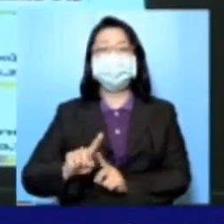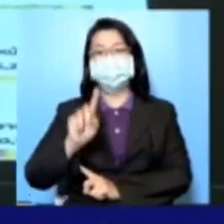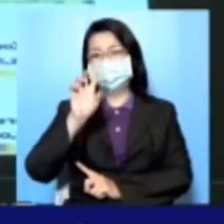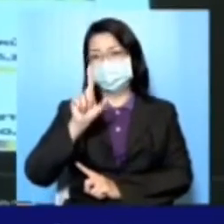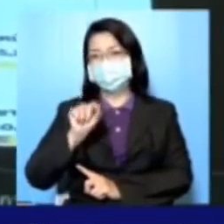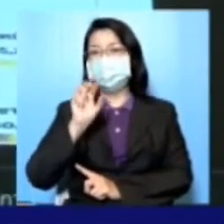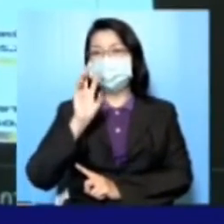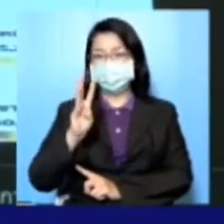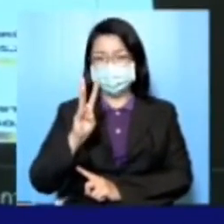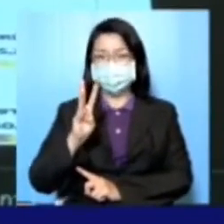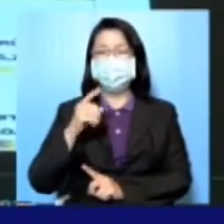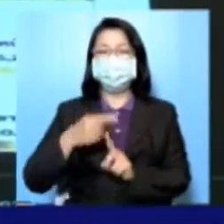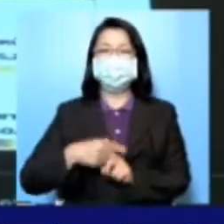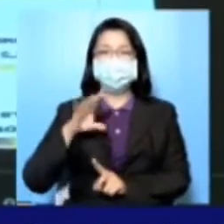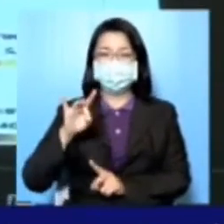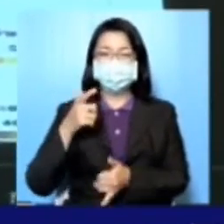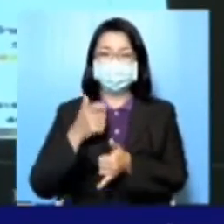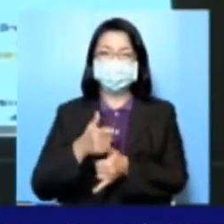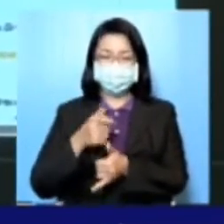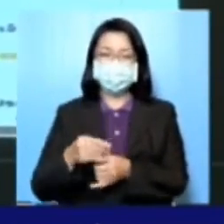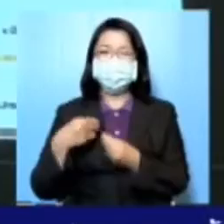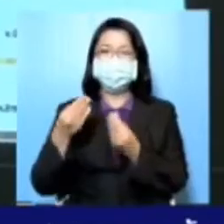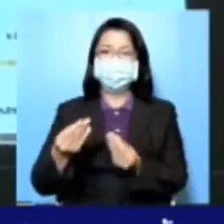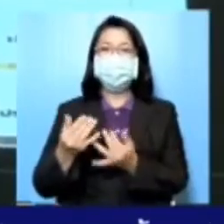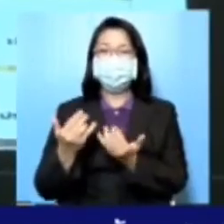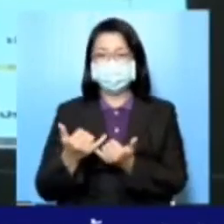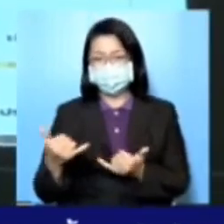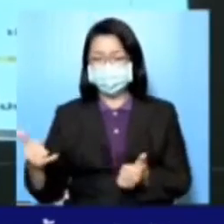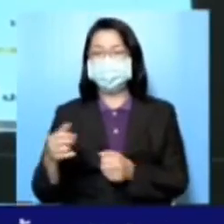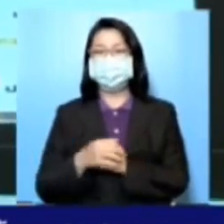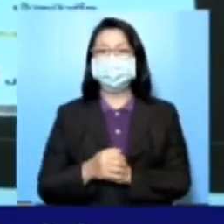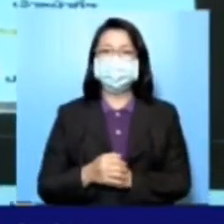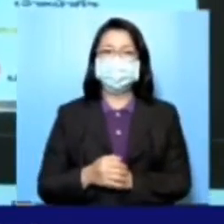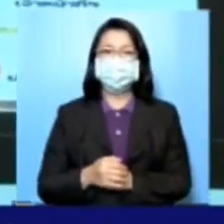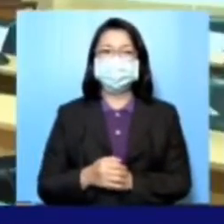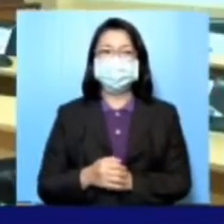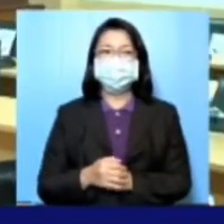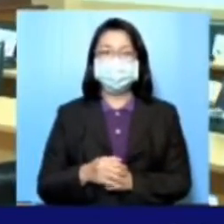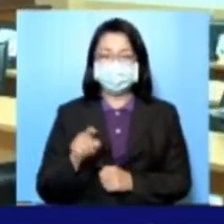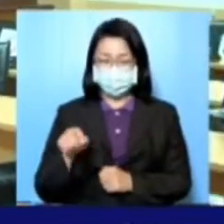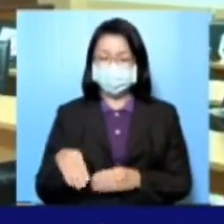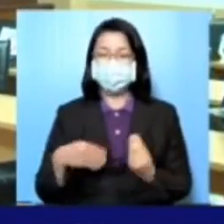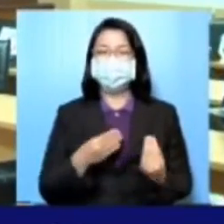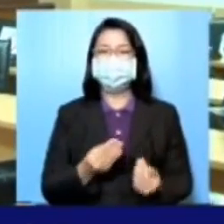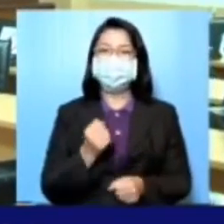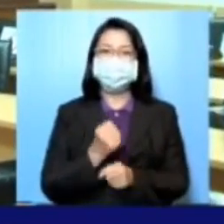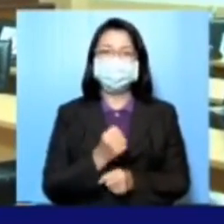ครับ นะครับเริ่มต้นไปตั้งแต่ช่วงที่ผ่านมาและฉีดวัคซีนเข็มที่1ใน